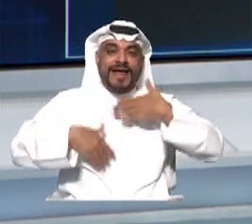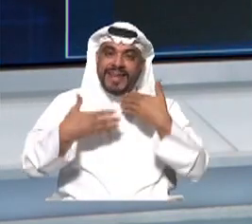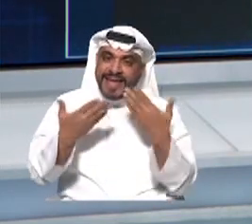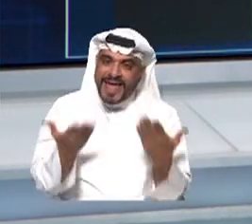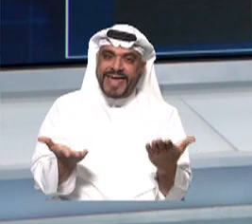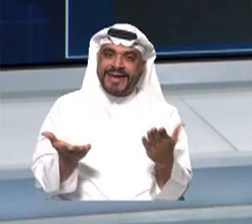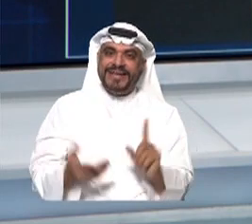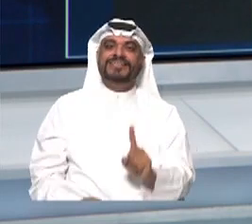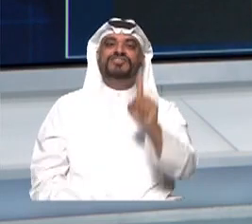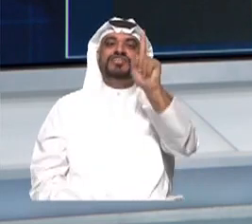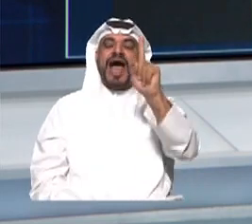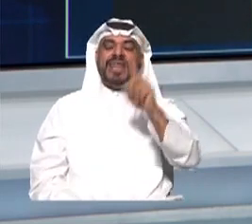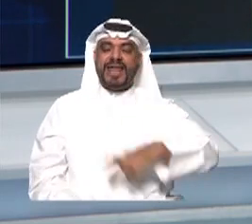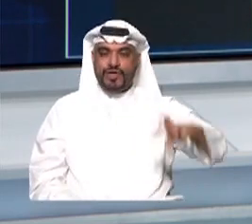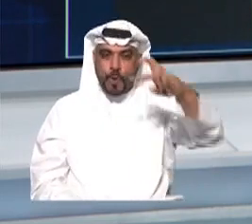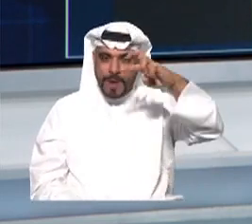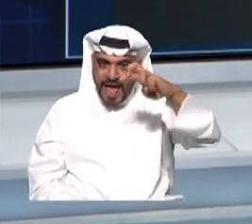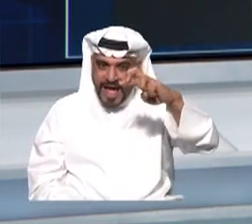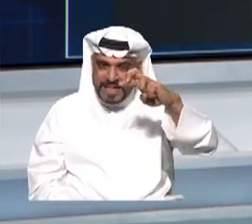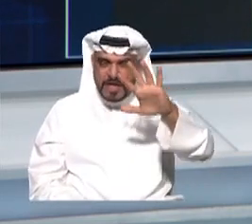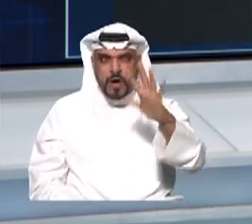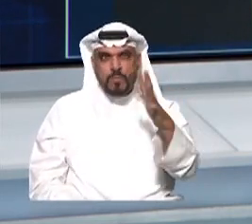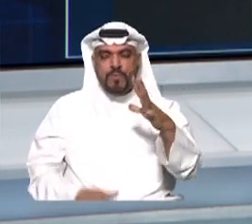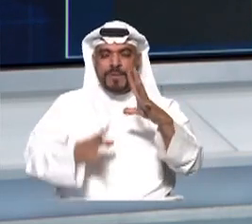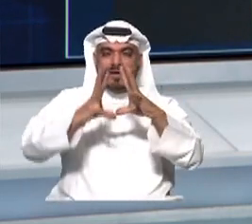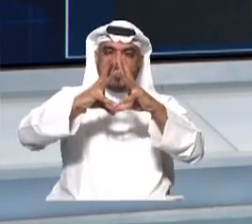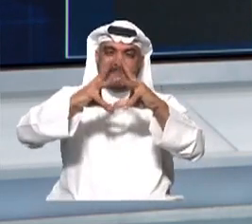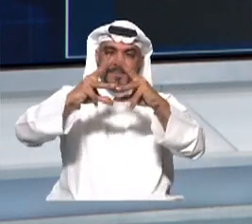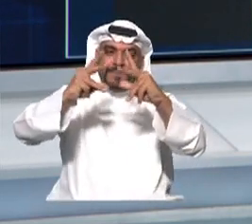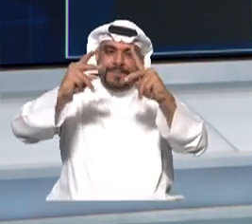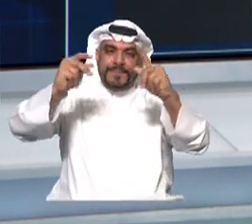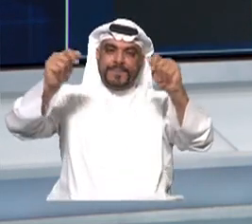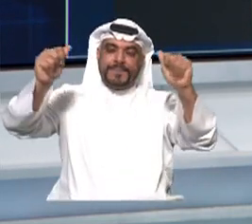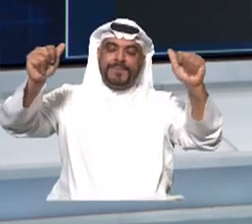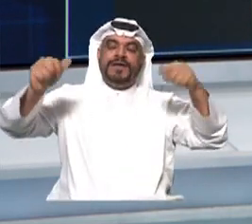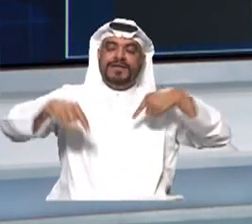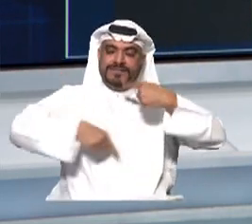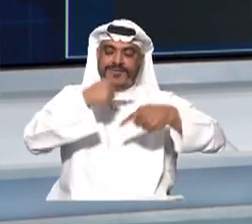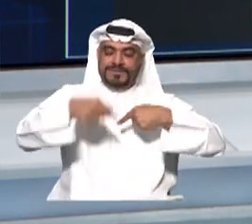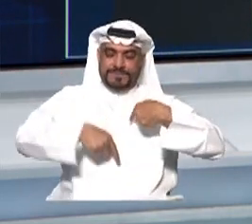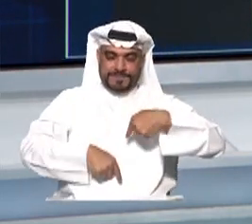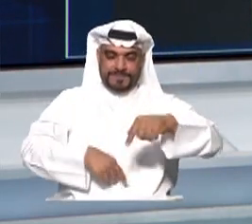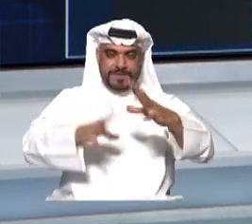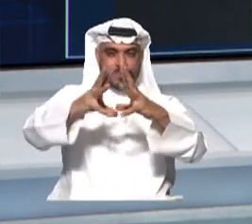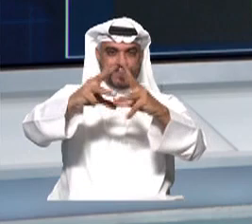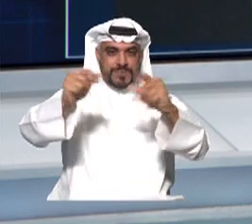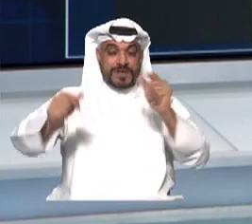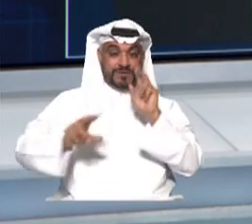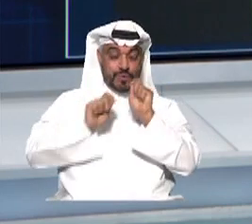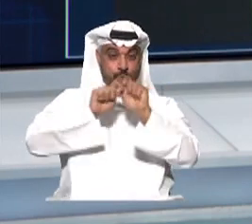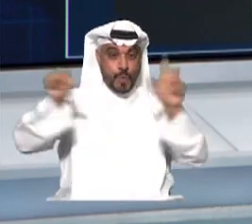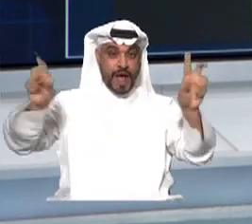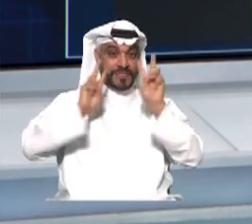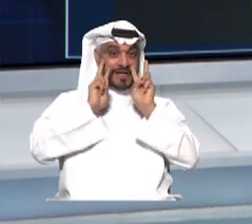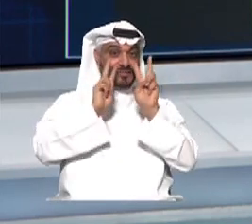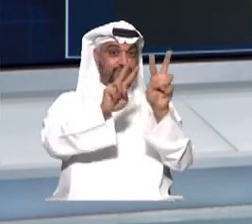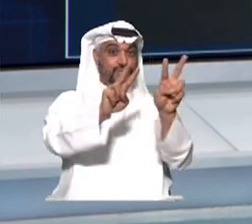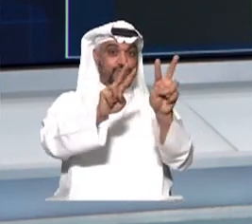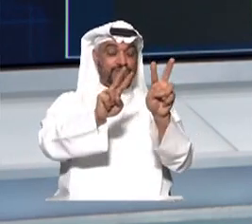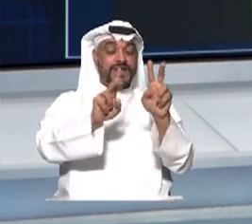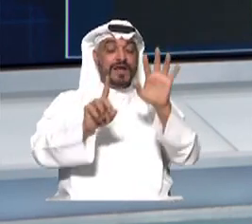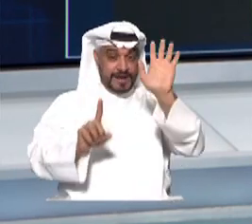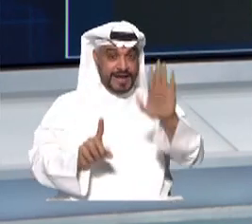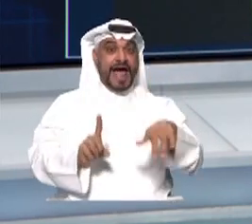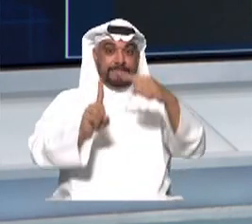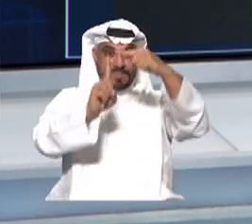معنا حتى يوم الأحد، ولكن متوقع أنها تقل تدريجيا مع استمرار الرياح الجنوبية الشرقية. ولاحظ أعزائي المشاهدين انخفاض ما